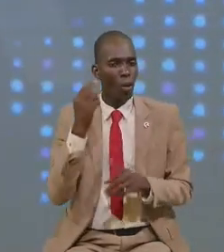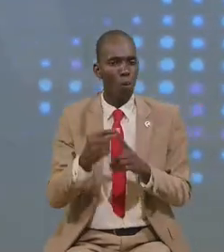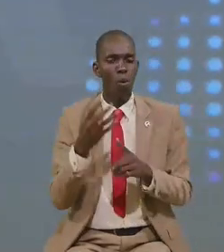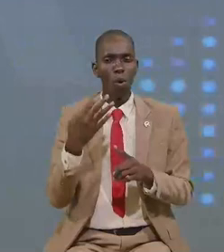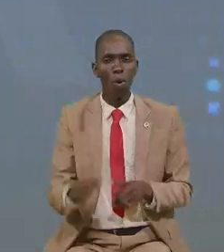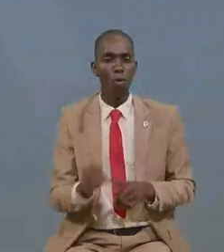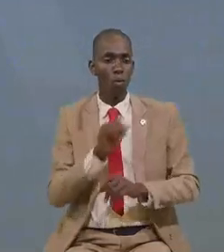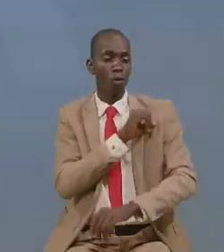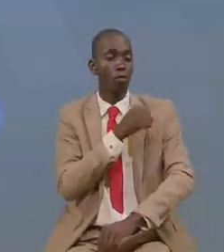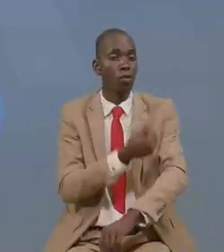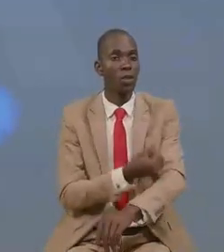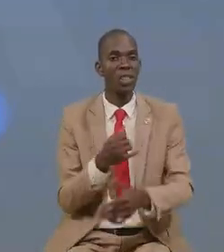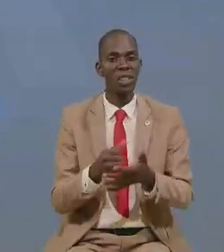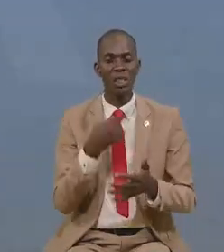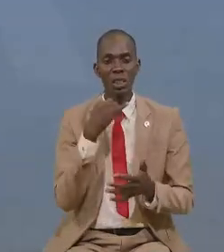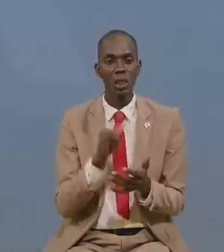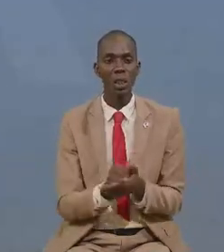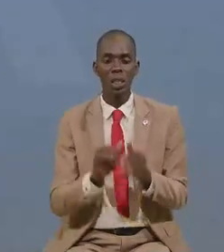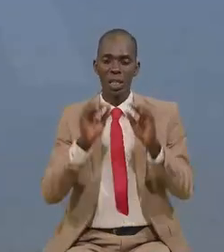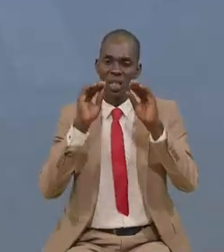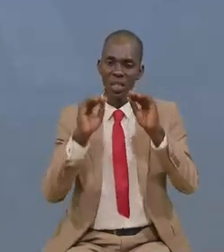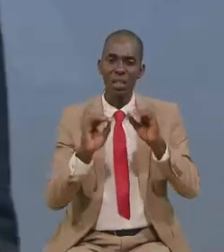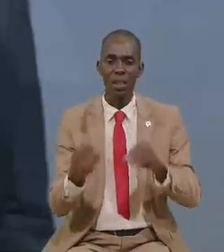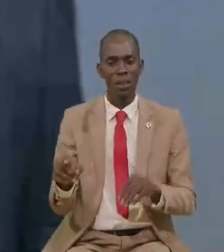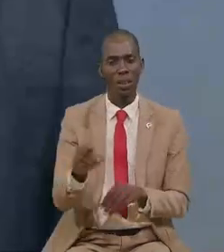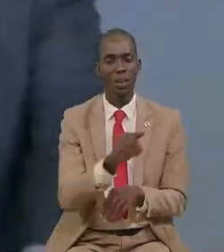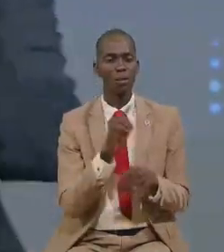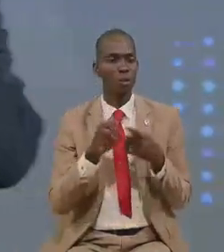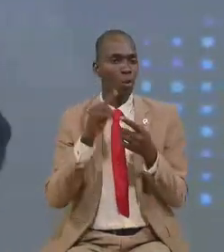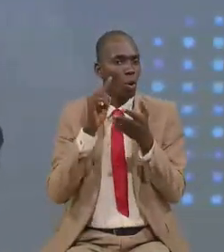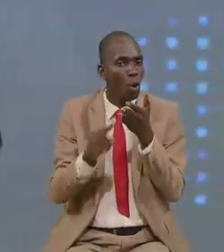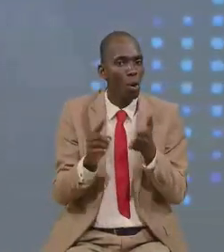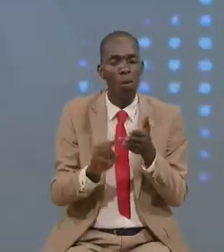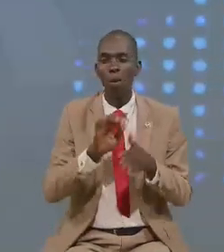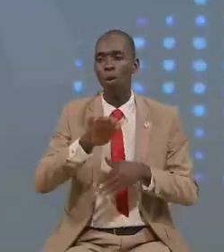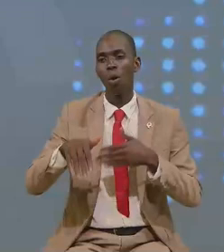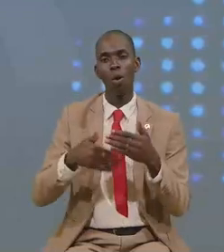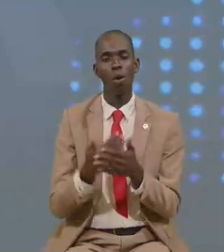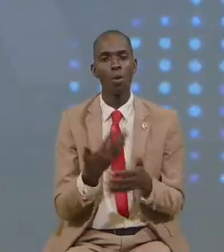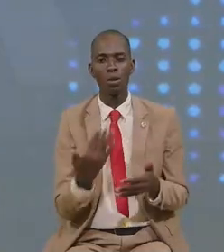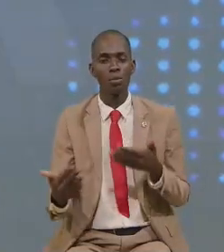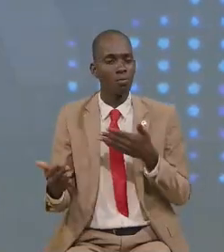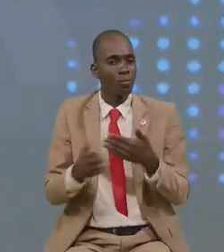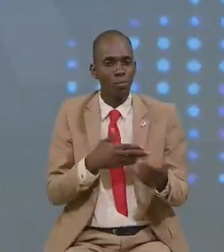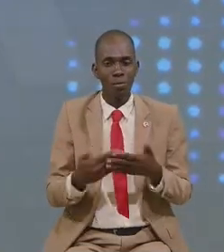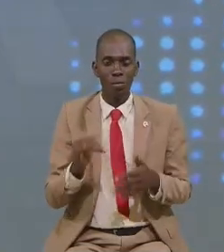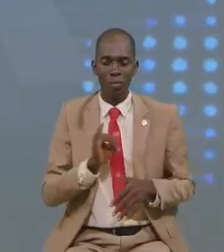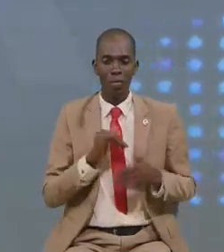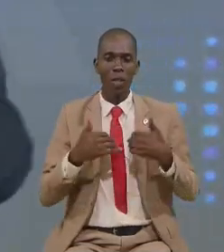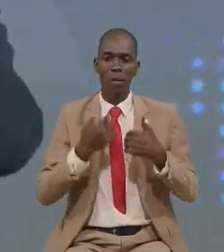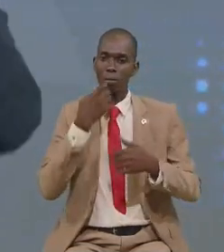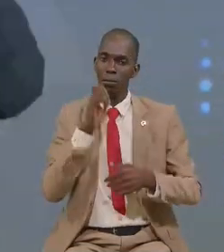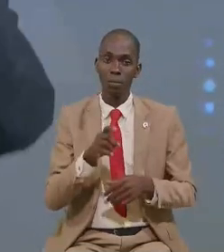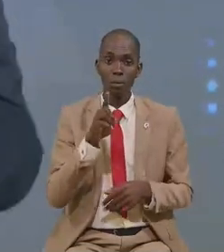autorité, il dit, enseignez-leur à observer tout ce que je vous ai enseigné. Et voici,